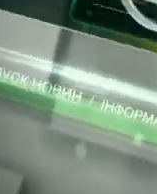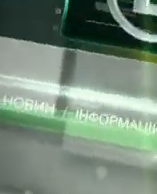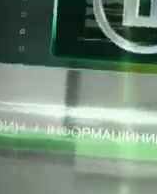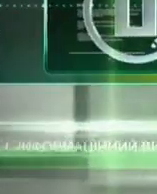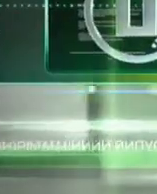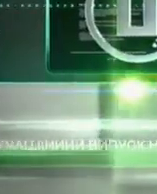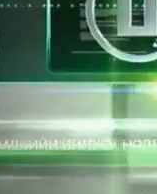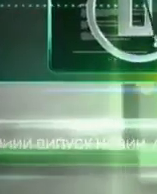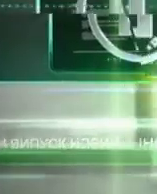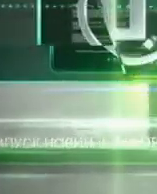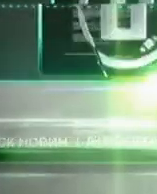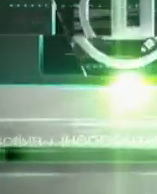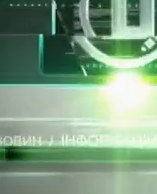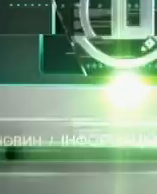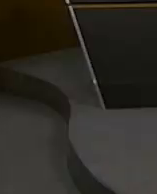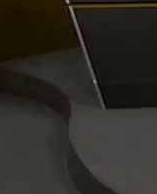Музика